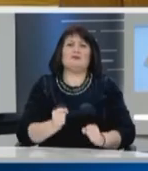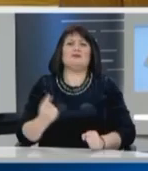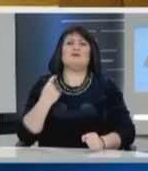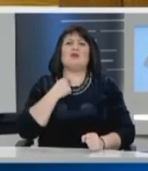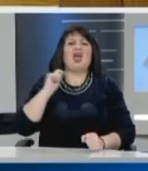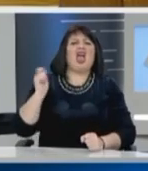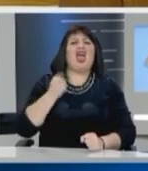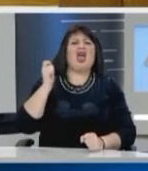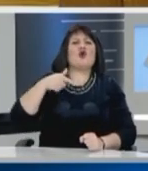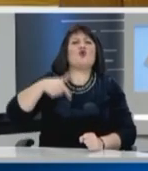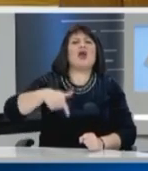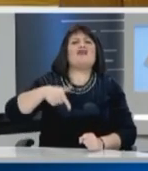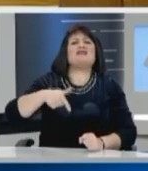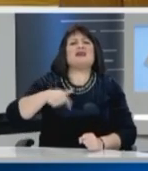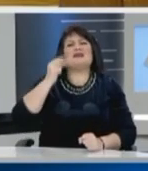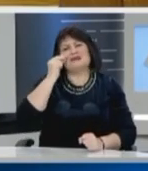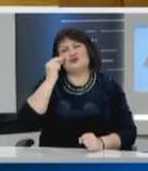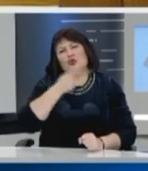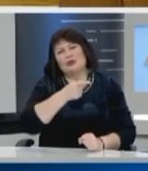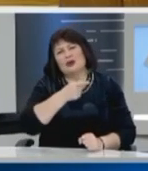του εθνικιστή Γκρουεύσκη